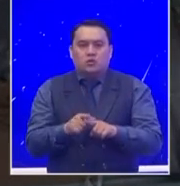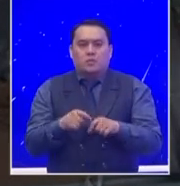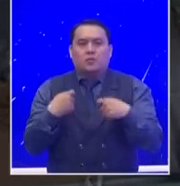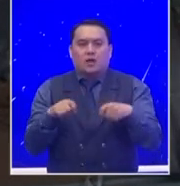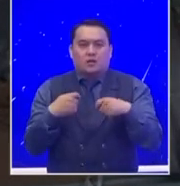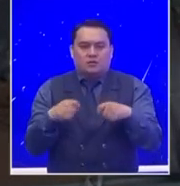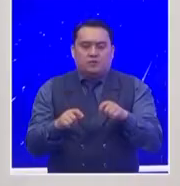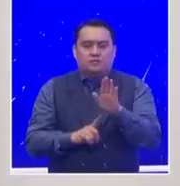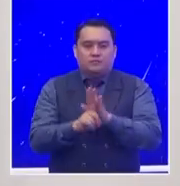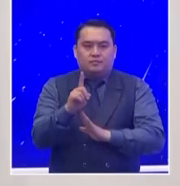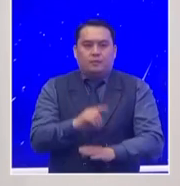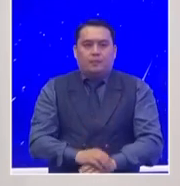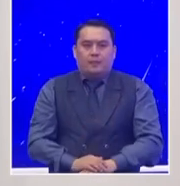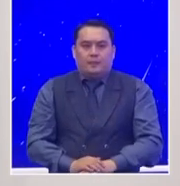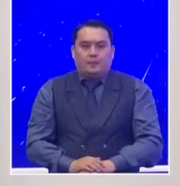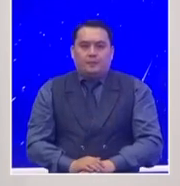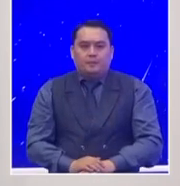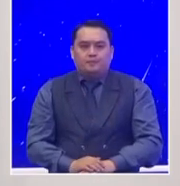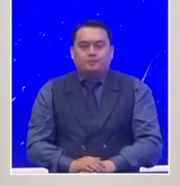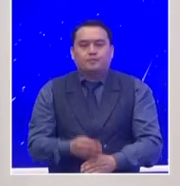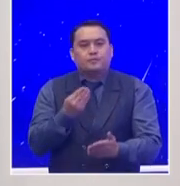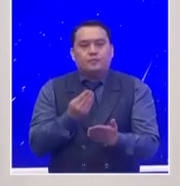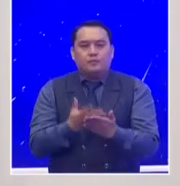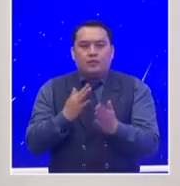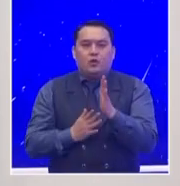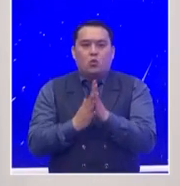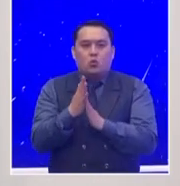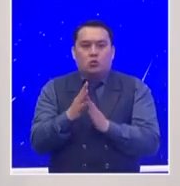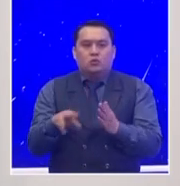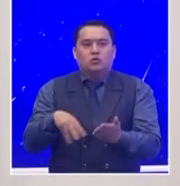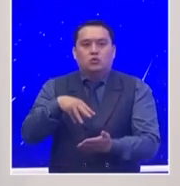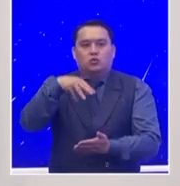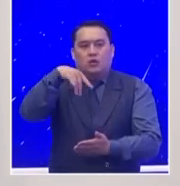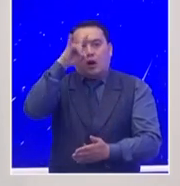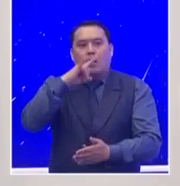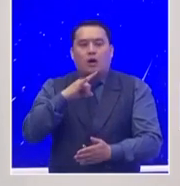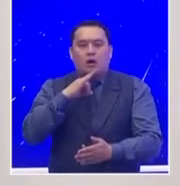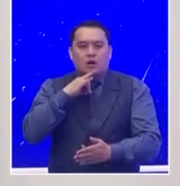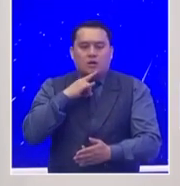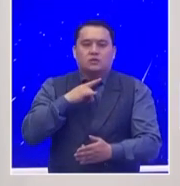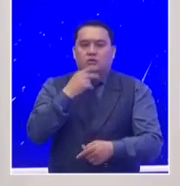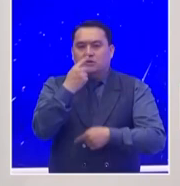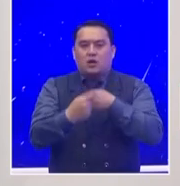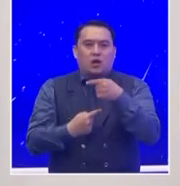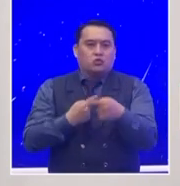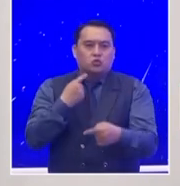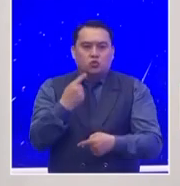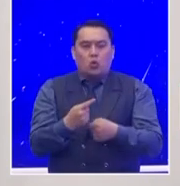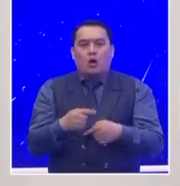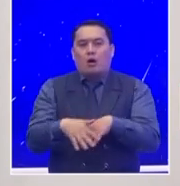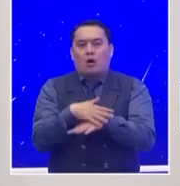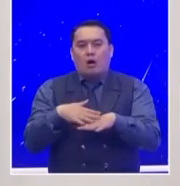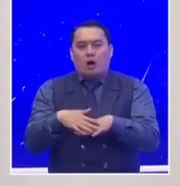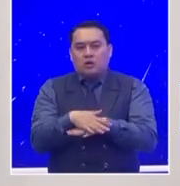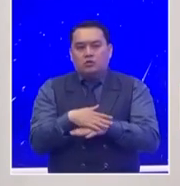адыраспанды бәрі алып жатыр. Қасиетті өсімдіктің түтінін түтету қазақтың қанына сіңген дәстүрі. Халқымыз